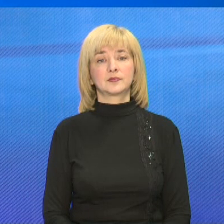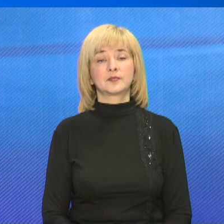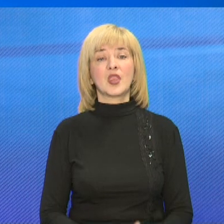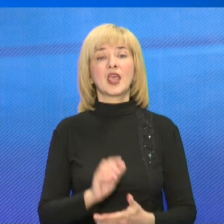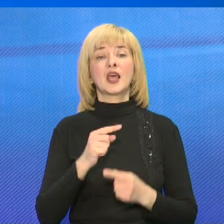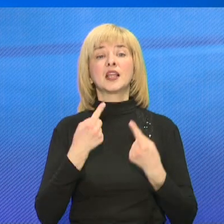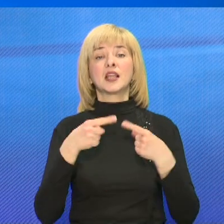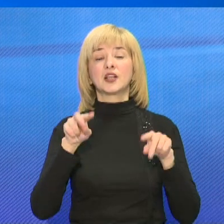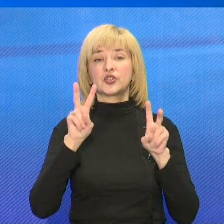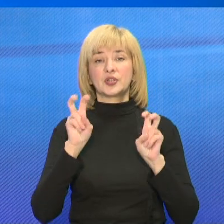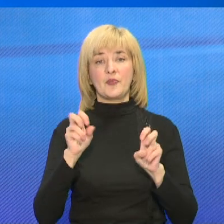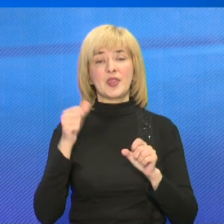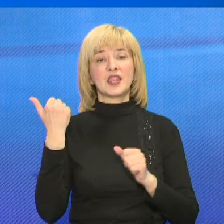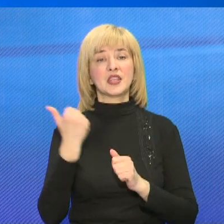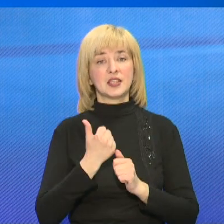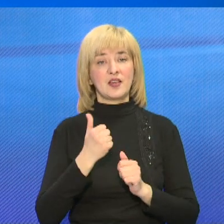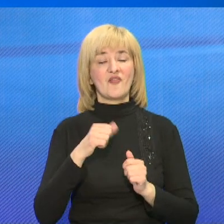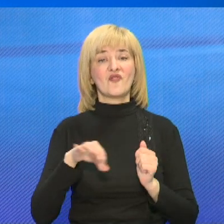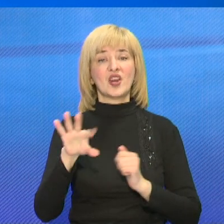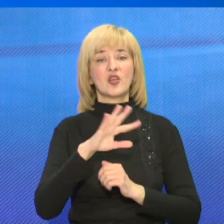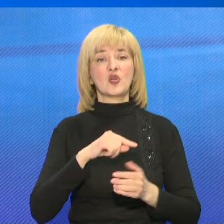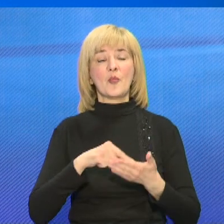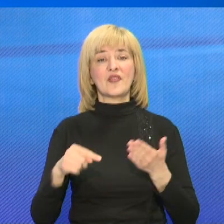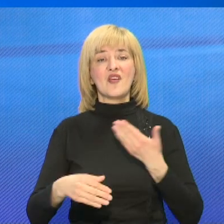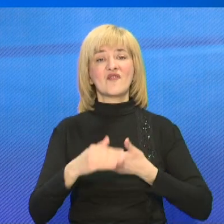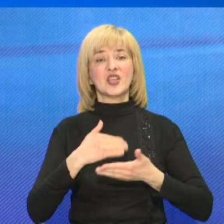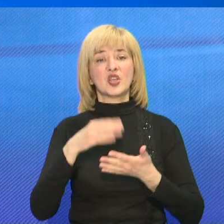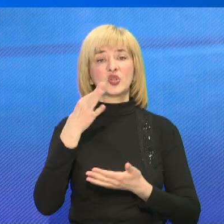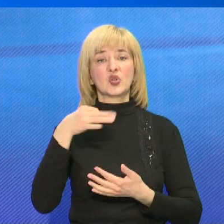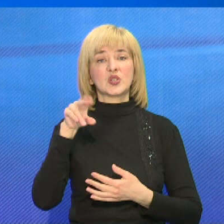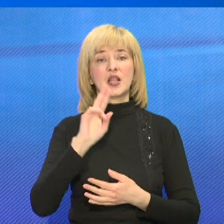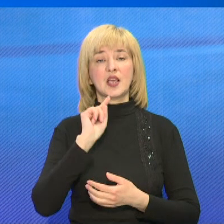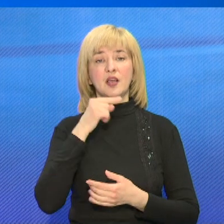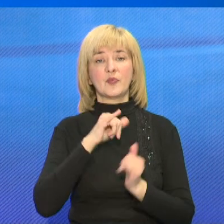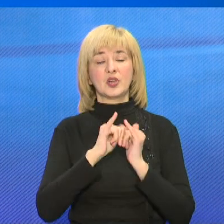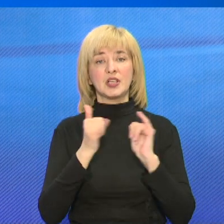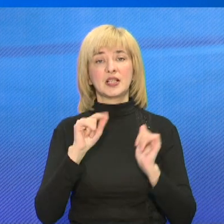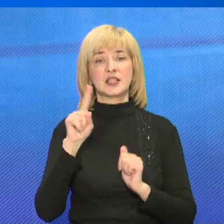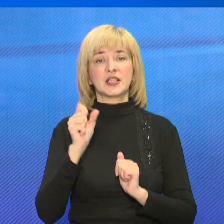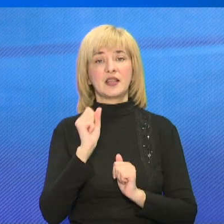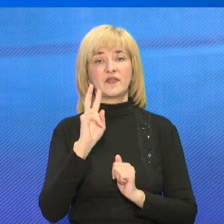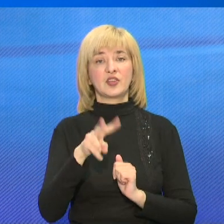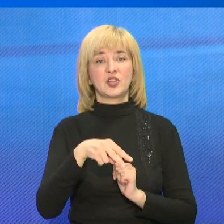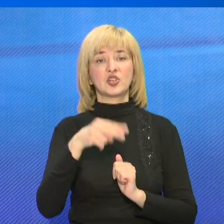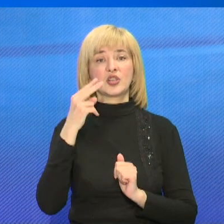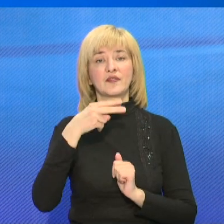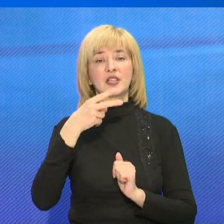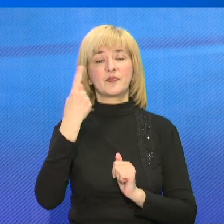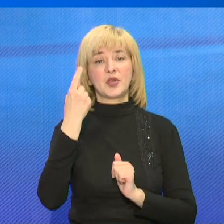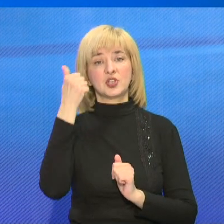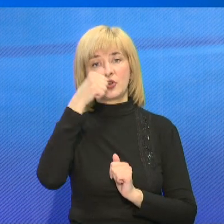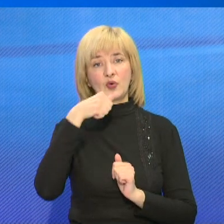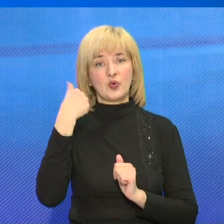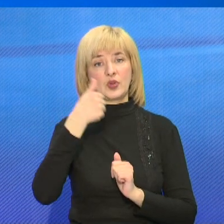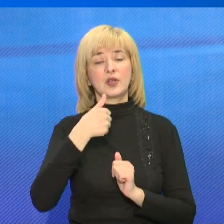І да іншых тэм. На гэтым тыдні ў рэгіёне падвялі вынікі сацыяльна-эканамічнага развіцця за 2021 год. Галоўным паказчыкам